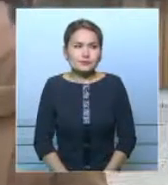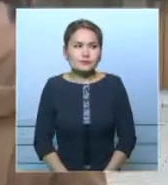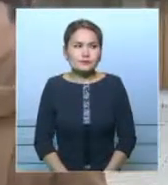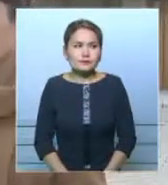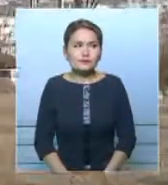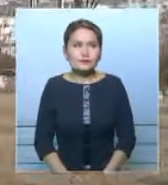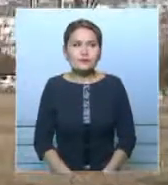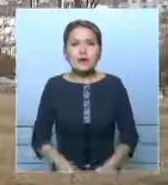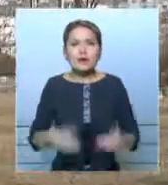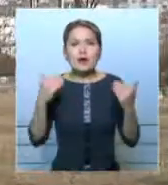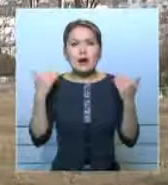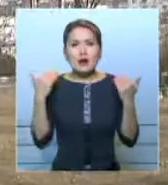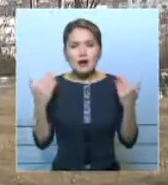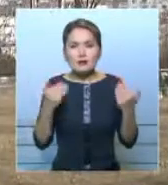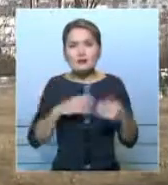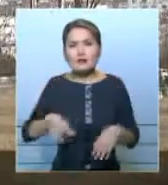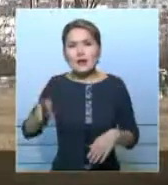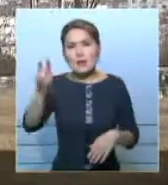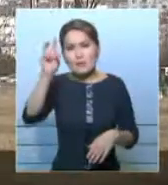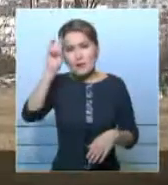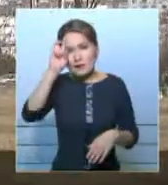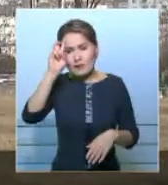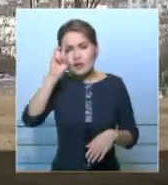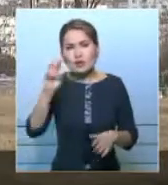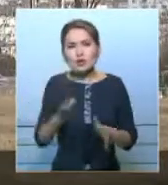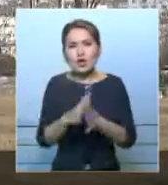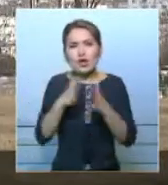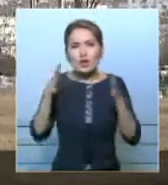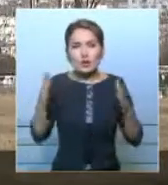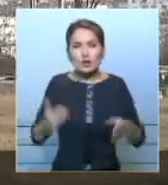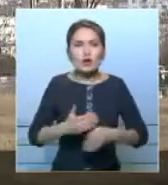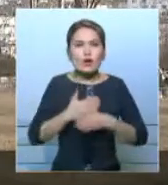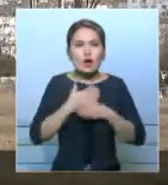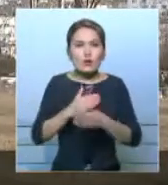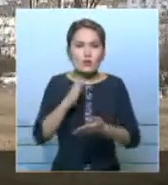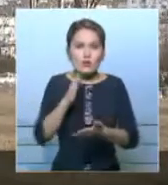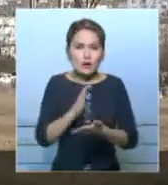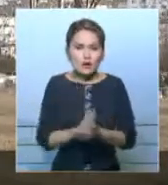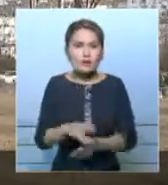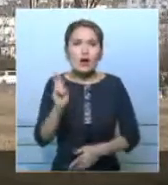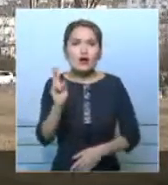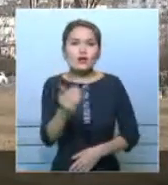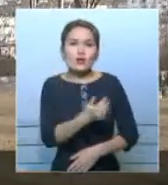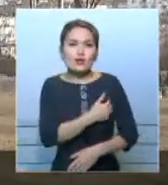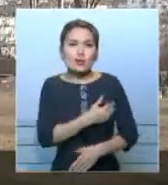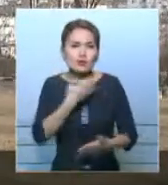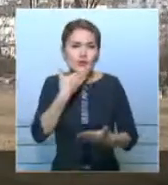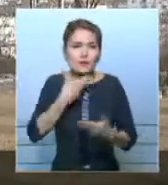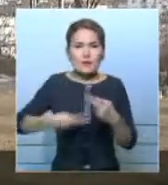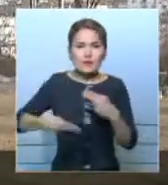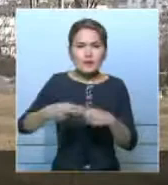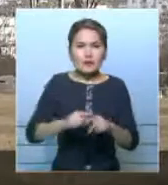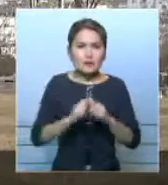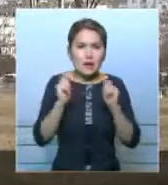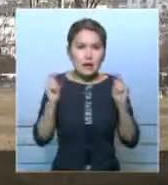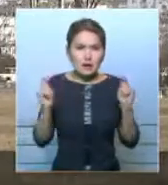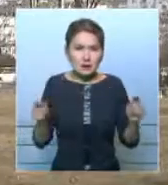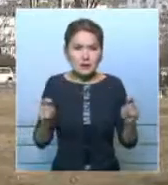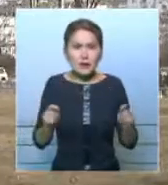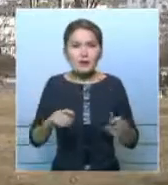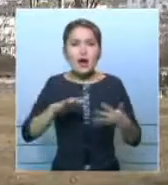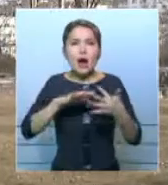Қазіргі таңда мемлекеттен көптеген көмектер бөлініп жатыр. Әркім өзінің жеке кәсібін ашып, ауыл шаруашылығын,